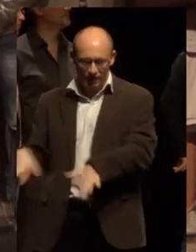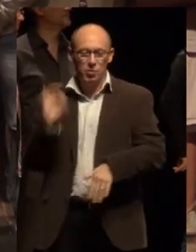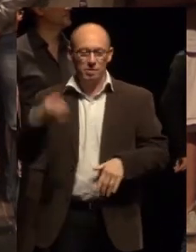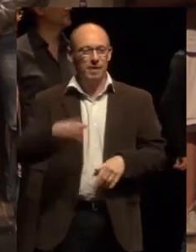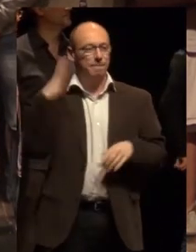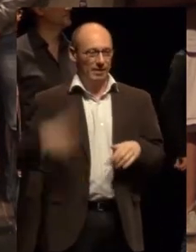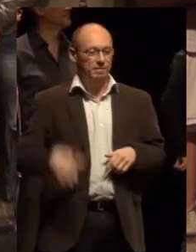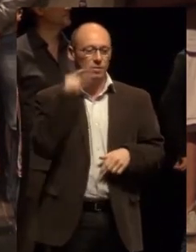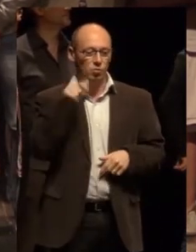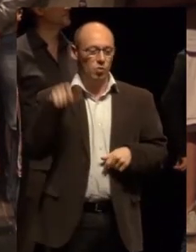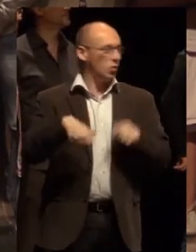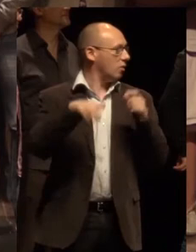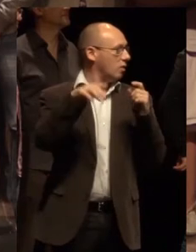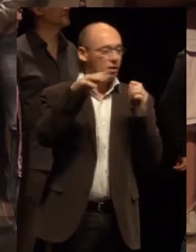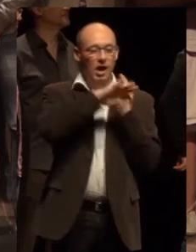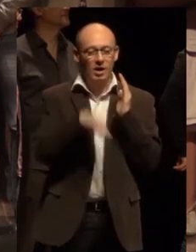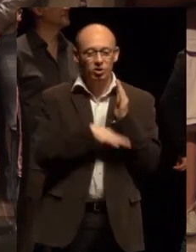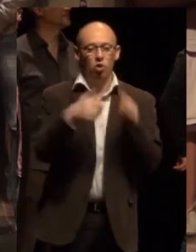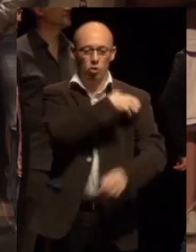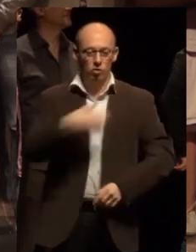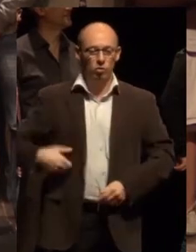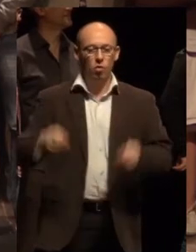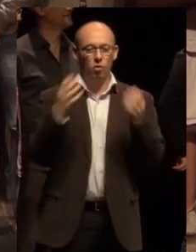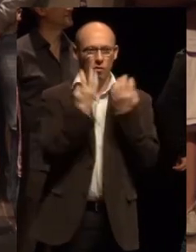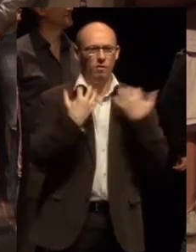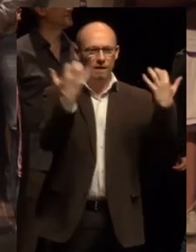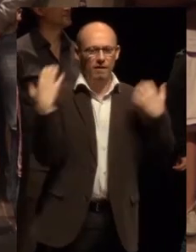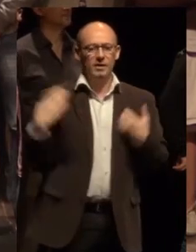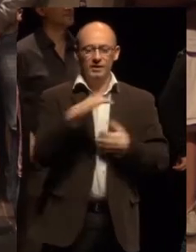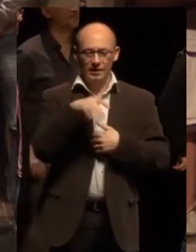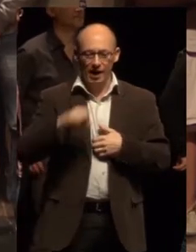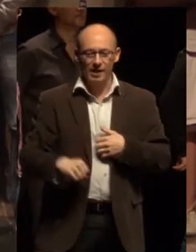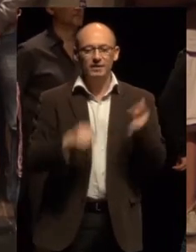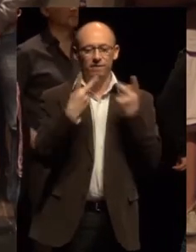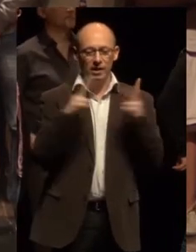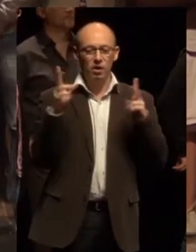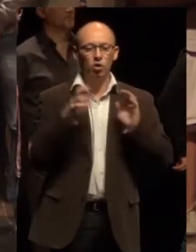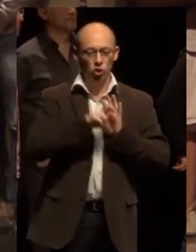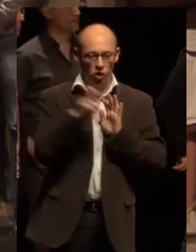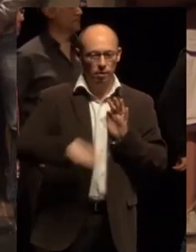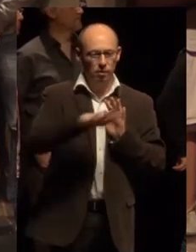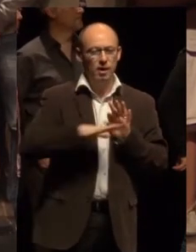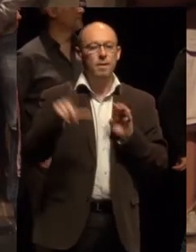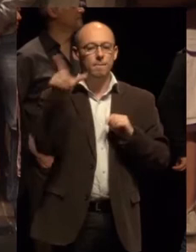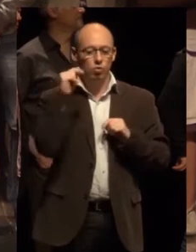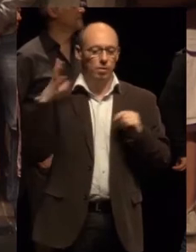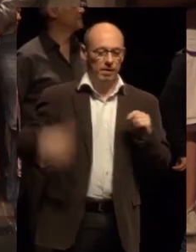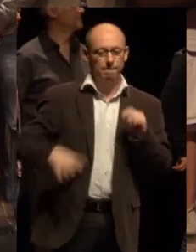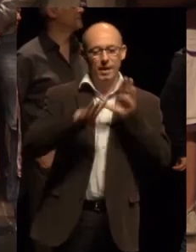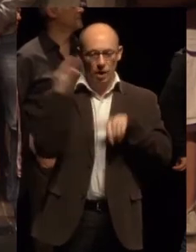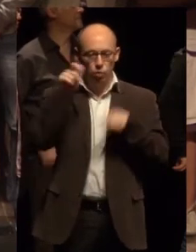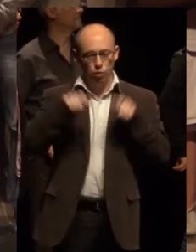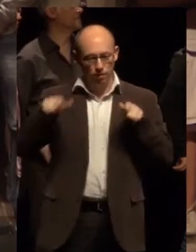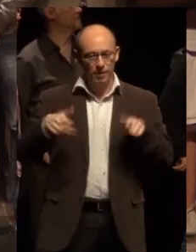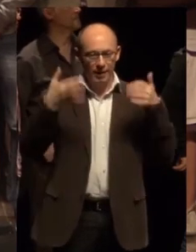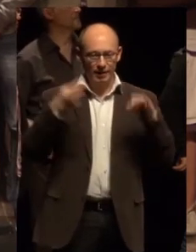messieurs, les agents communaux de la ville de Grenoble, du CCAS, mesdames et messieurs les élus, il